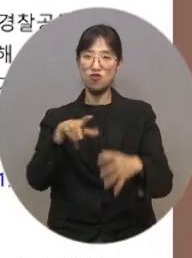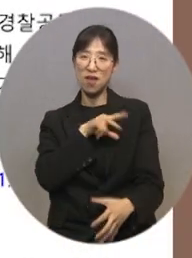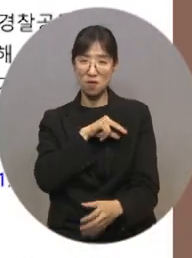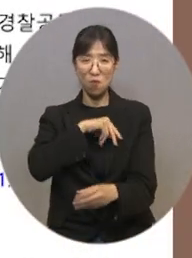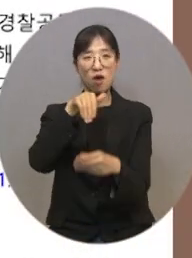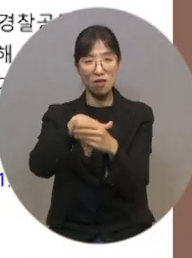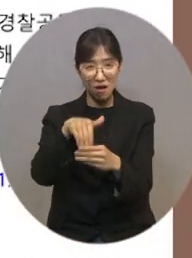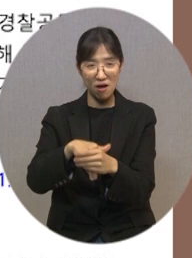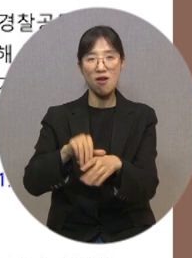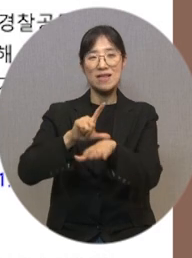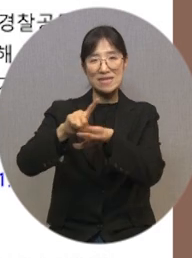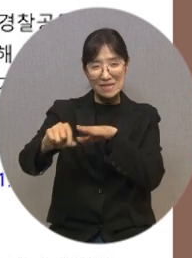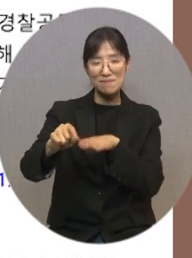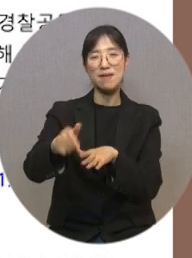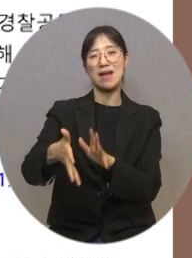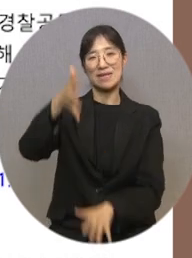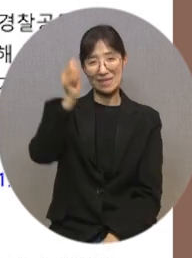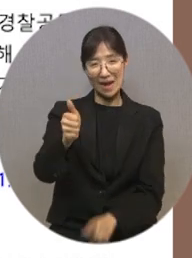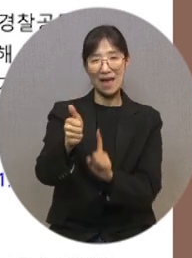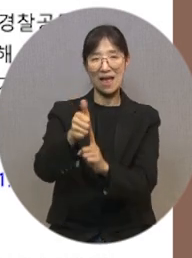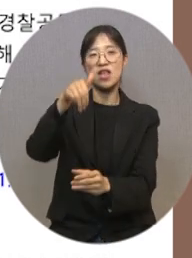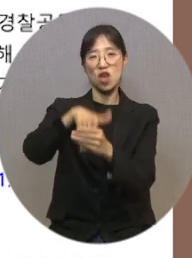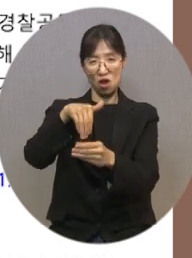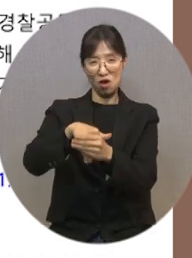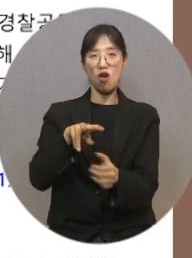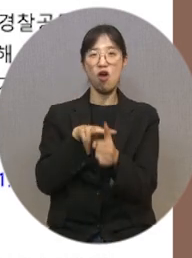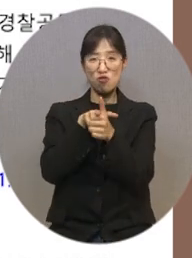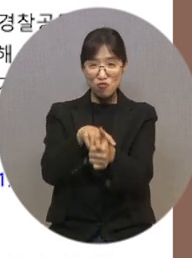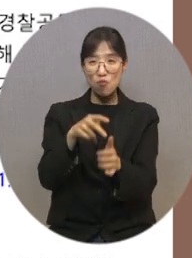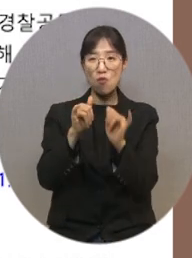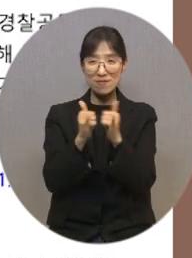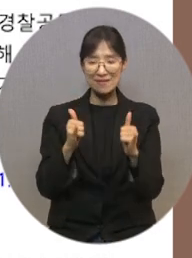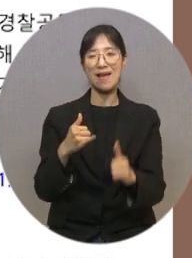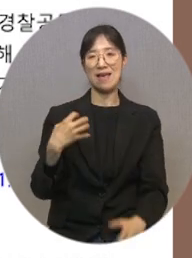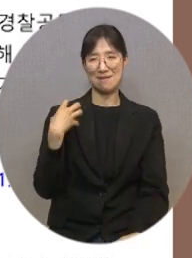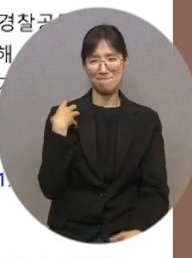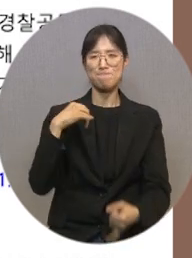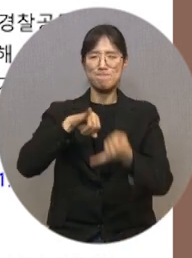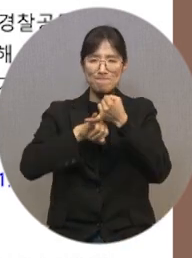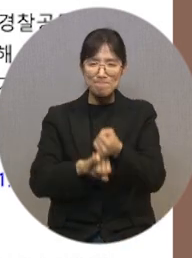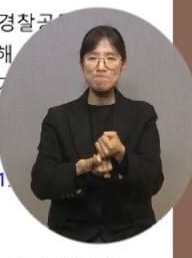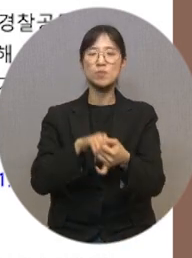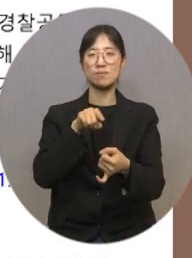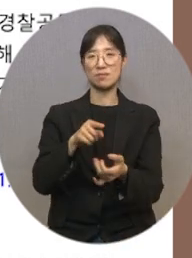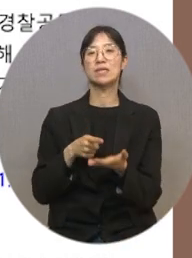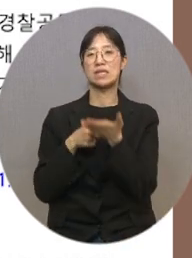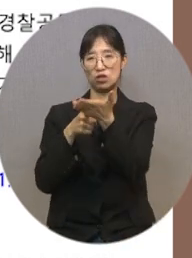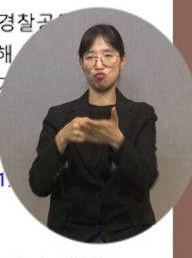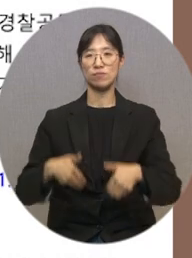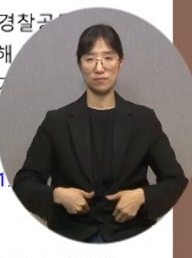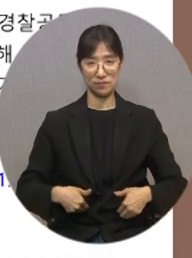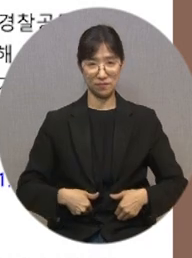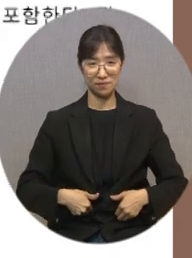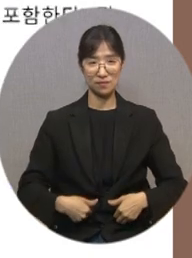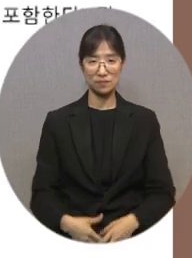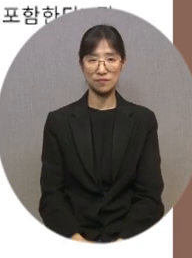선거 지방 자치 단체장 선거 후보자들은 의무적으로 들어 선거관리 위원회에 제출해야